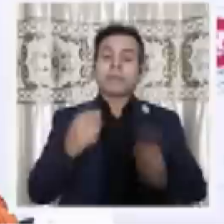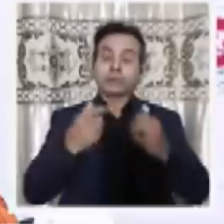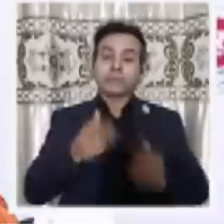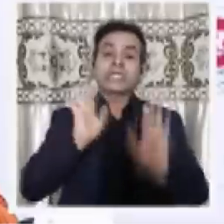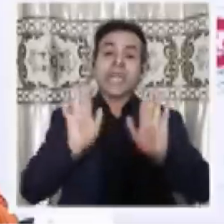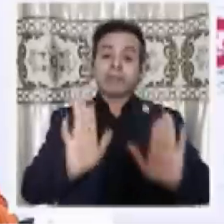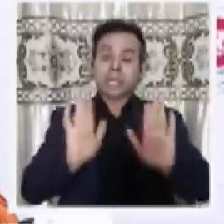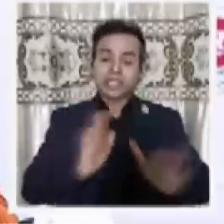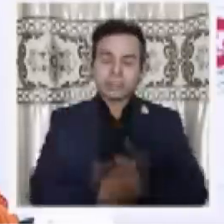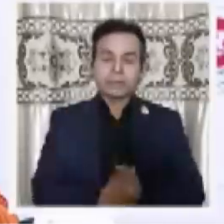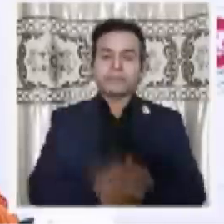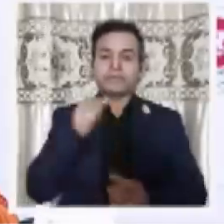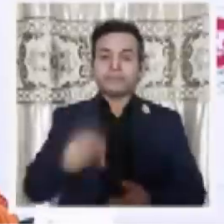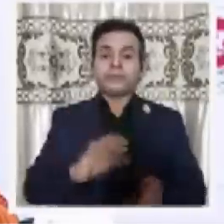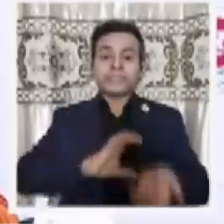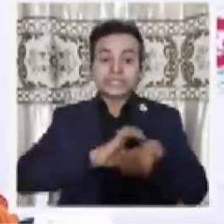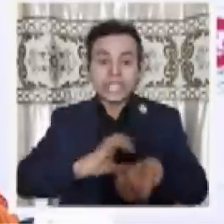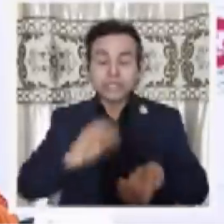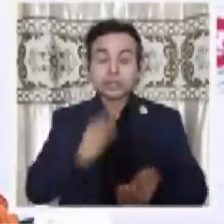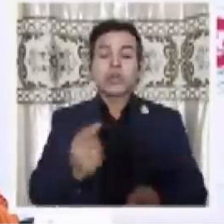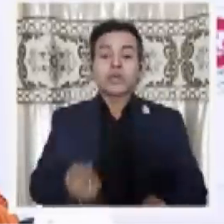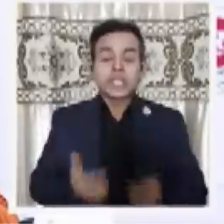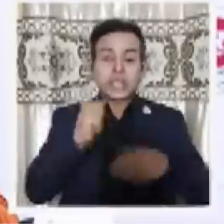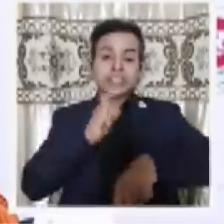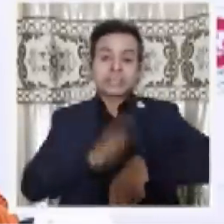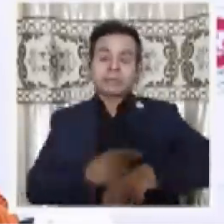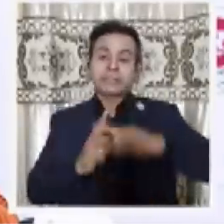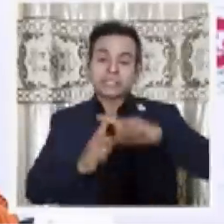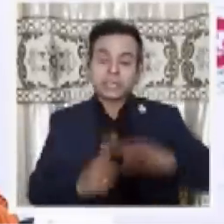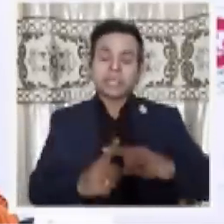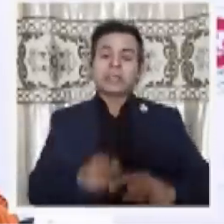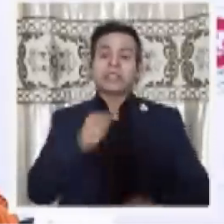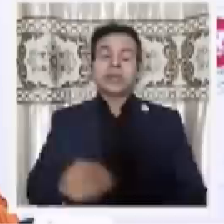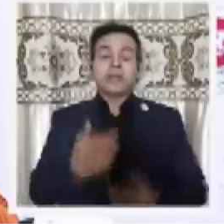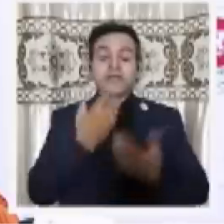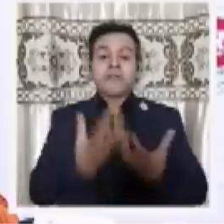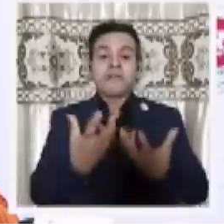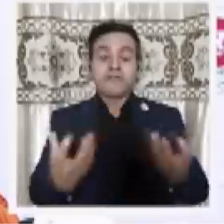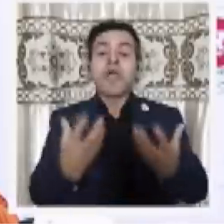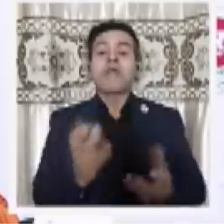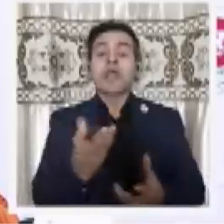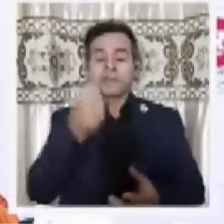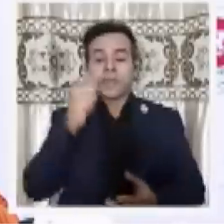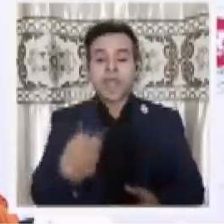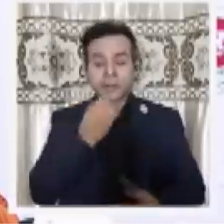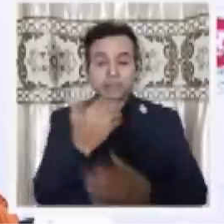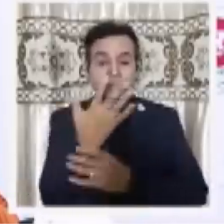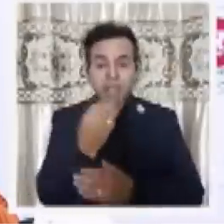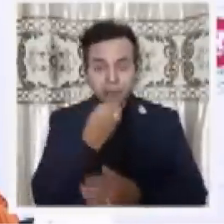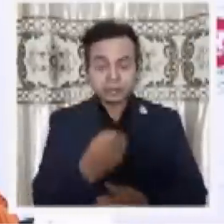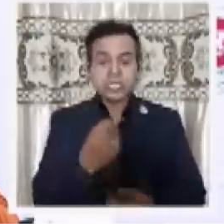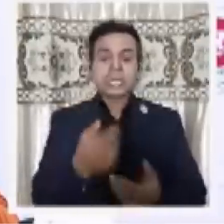করুন, কারণ স্বাস্থ্যকর জীবনযাপনে রোগ প্রতিরোধ বৃদ্ধিসহ দেহের সকল কার্যক্রম বেশি ভালোভাবে চলমান